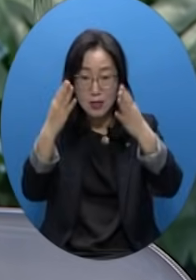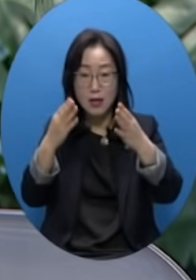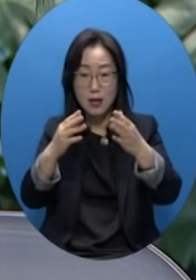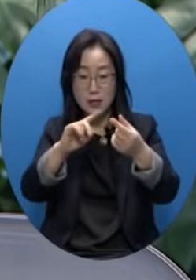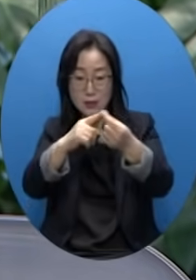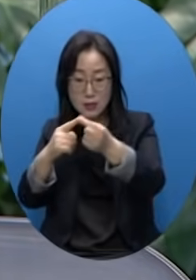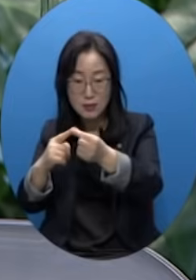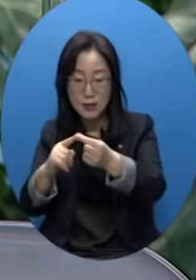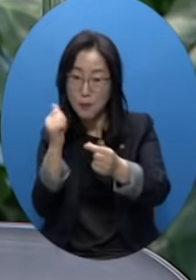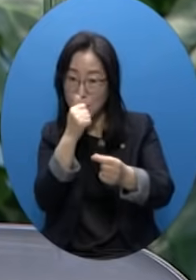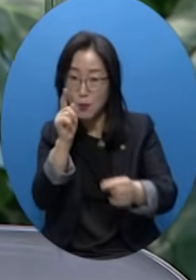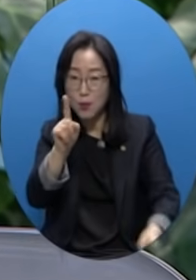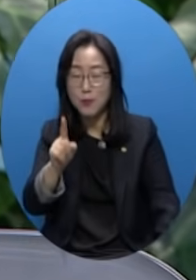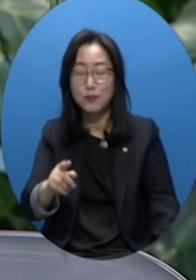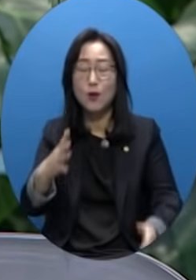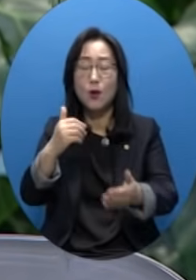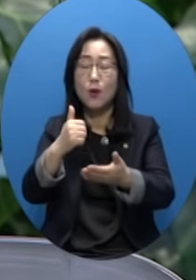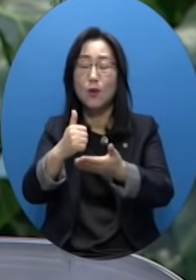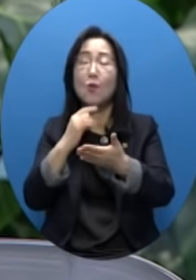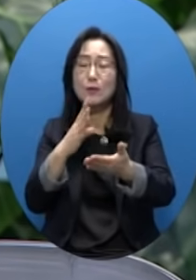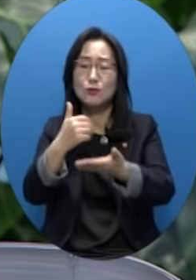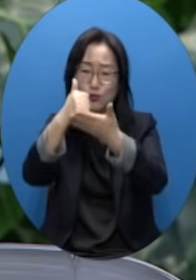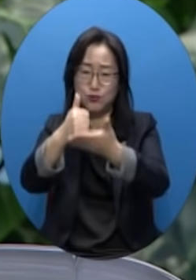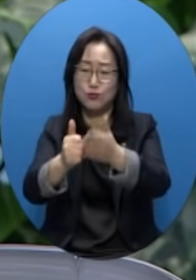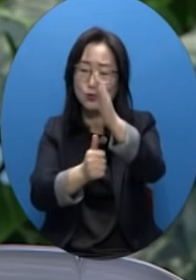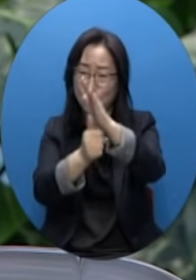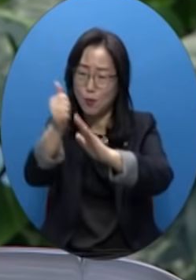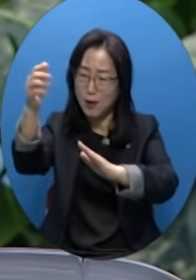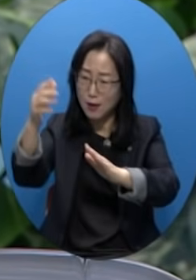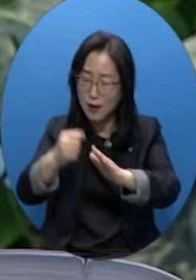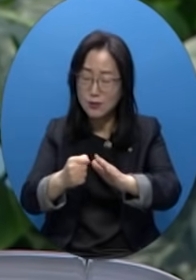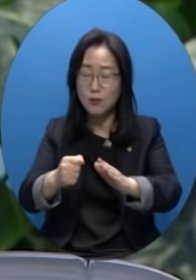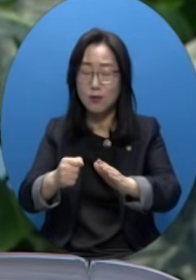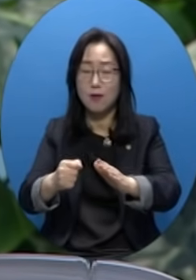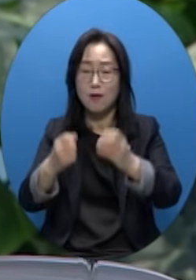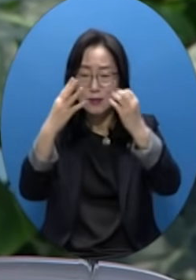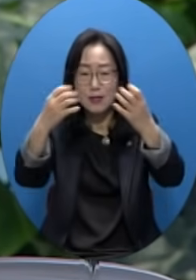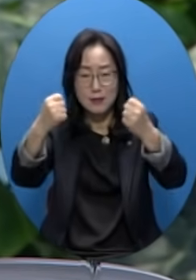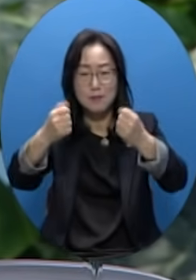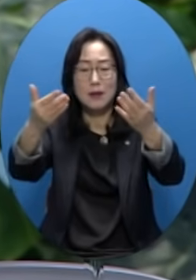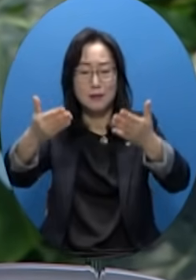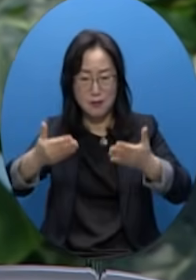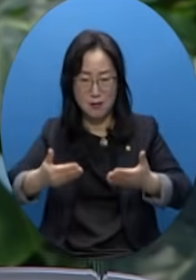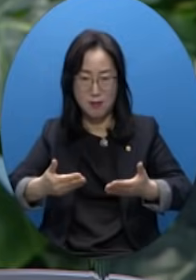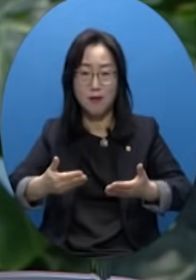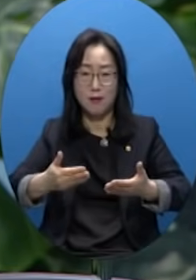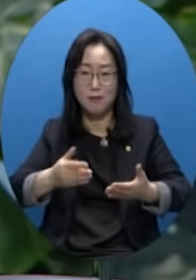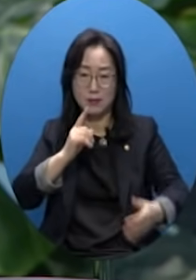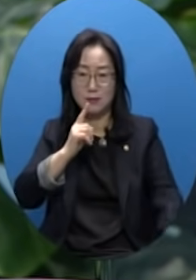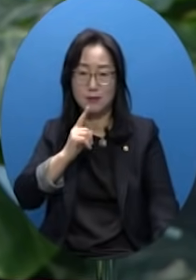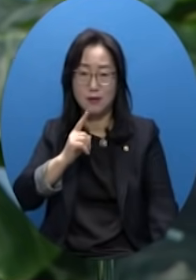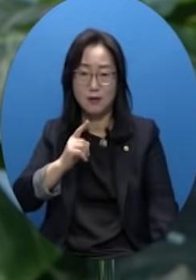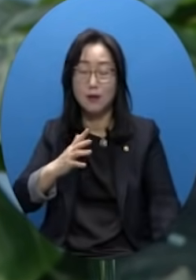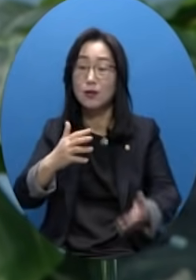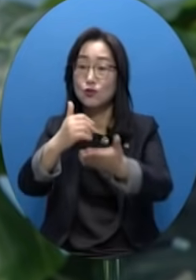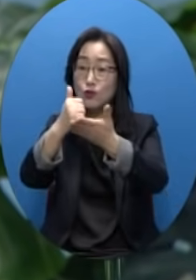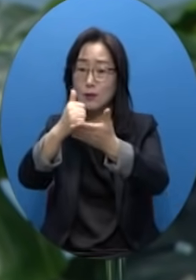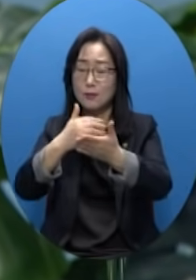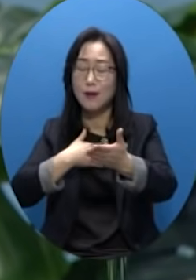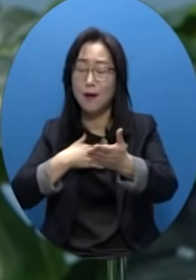뵙겠습니다 오직 지름을 스마 으로 3자는 3 물 얻으리니 집을 나의 수하로 삼고